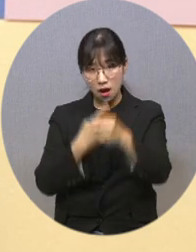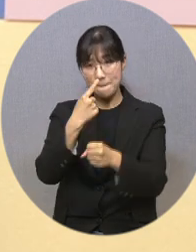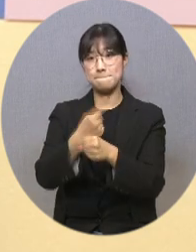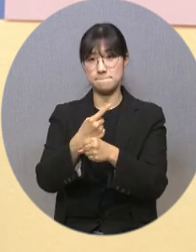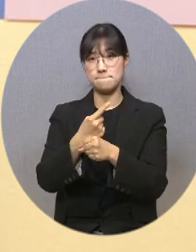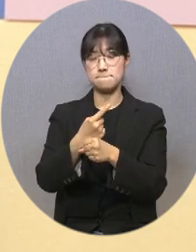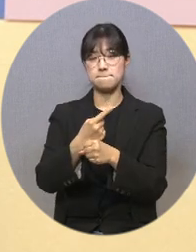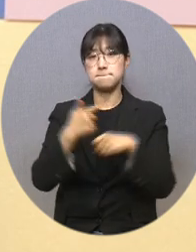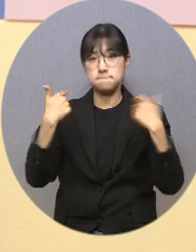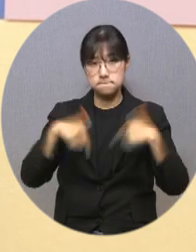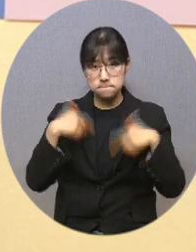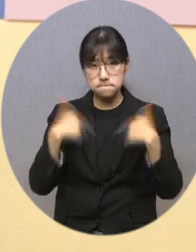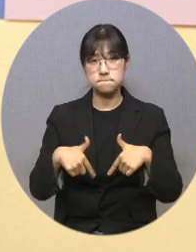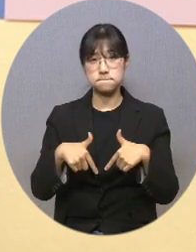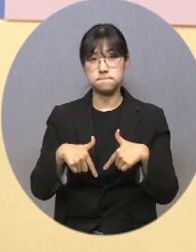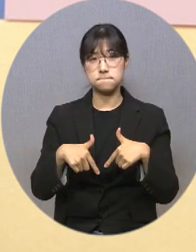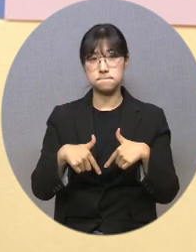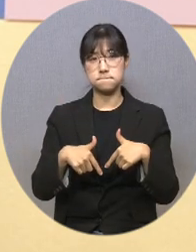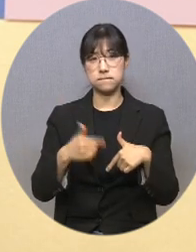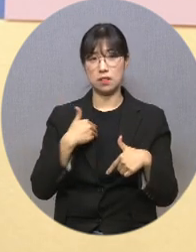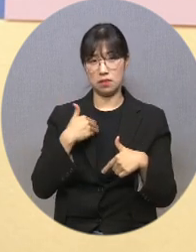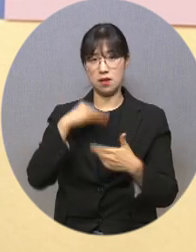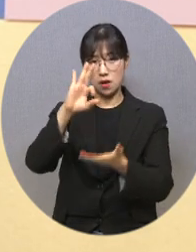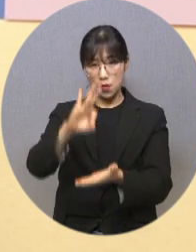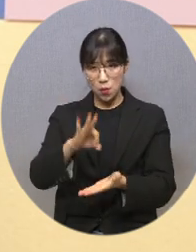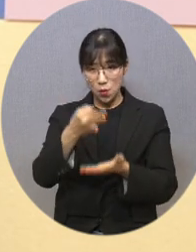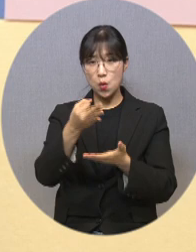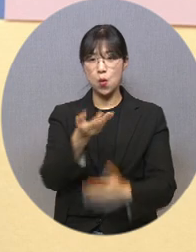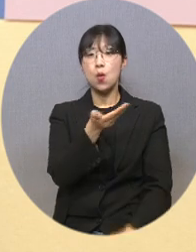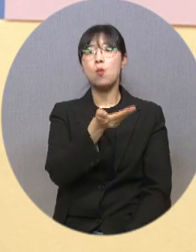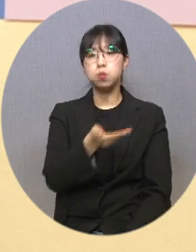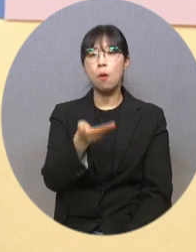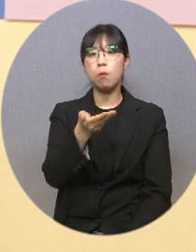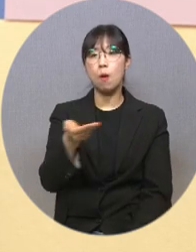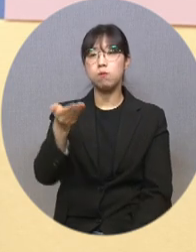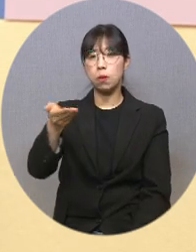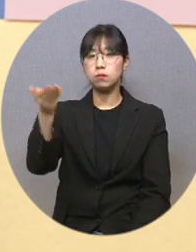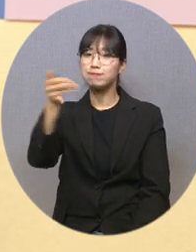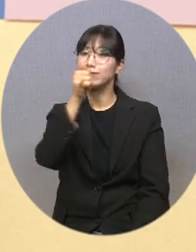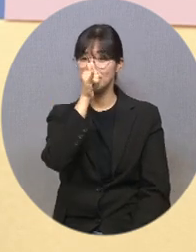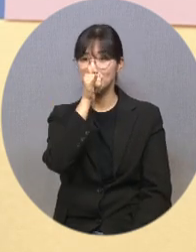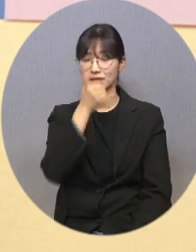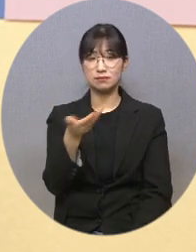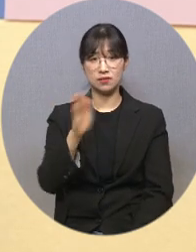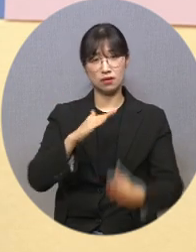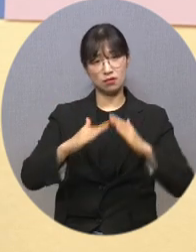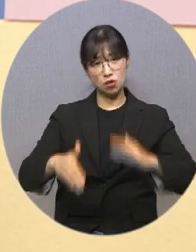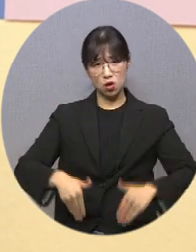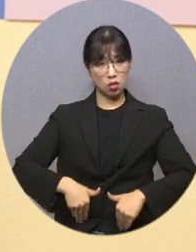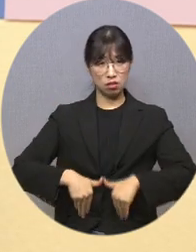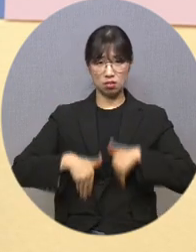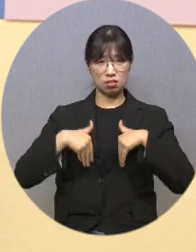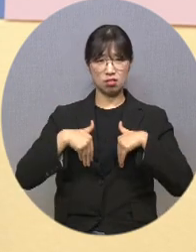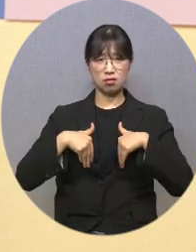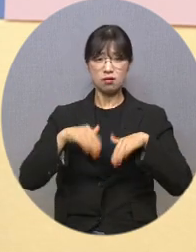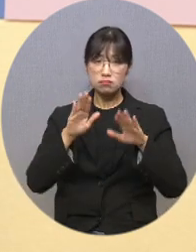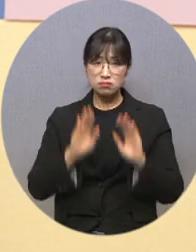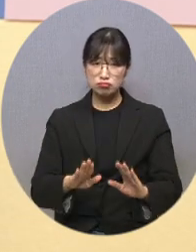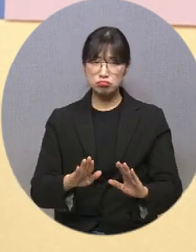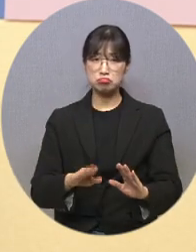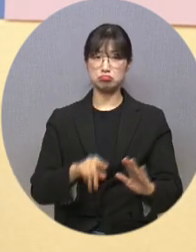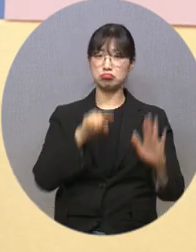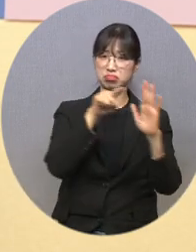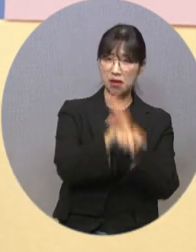이렇게 되면은 이제 자기의 임금이 상승하는 것을 이렇게 볼 수 있는데 우리 전남은 지금